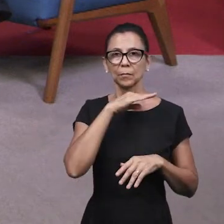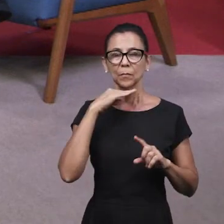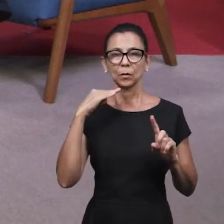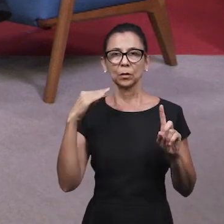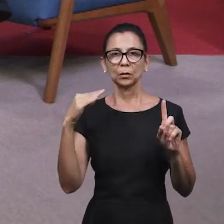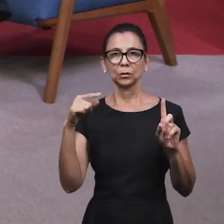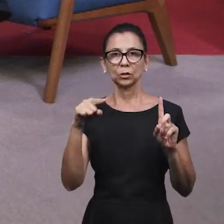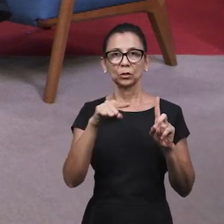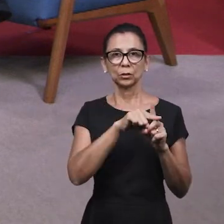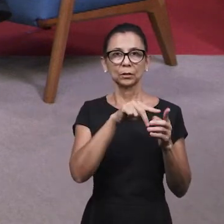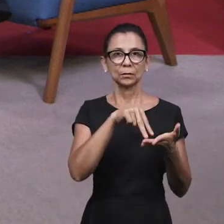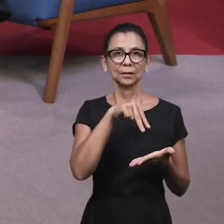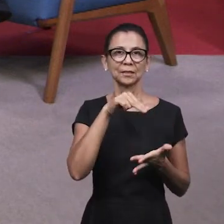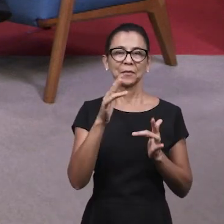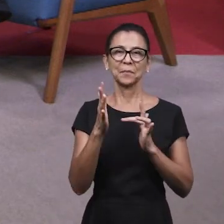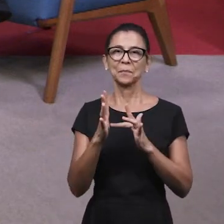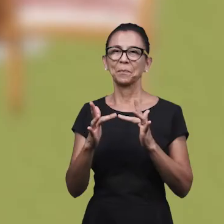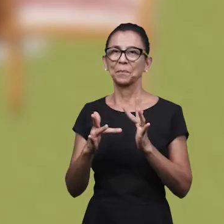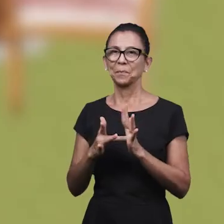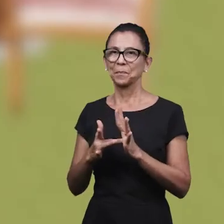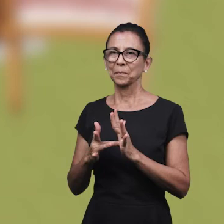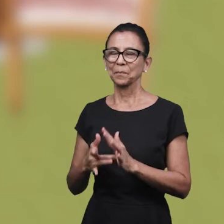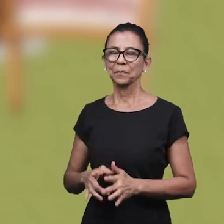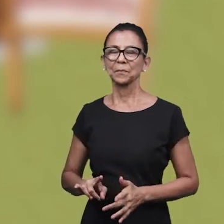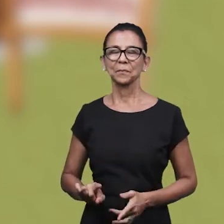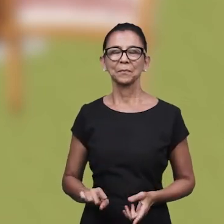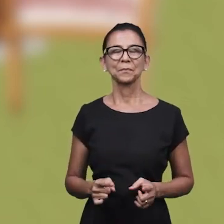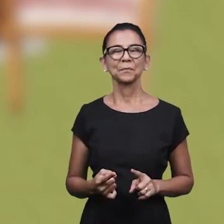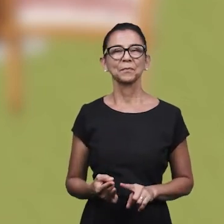la mort et la résurrection du Seigneur Jésus.